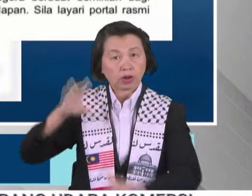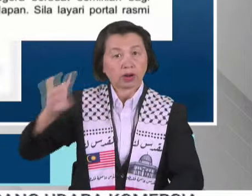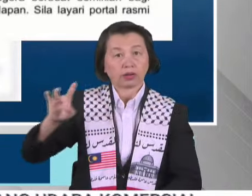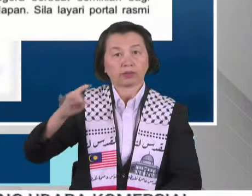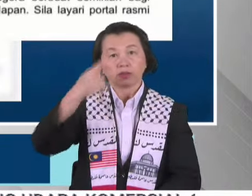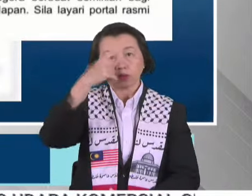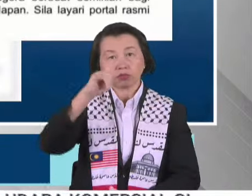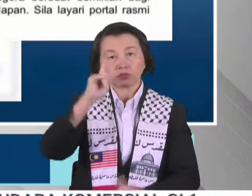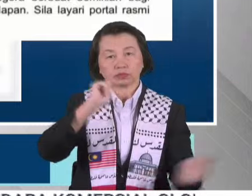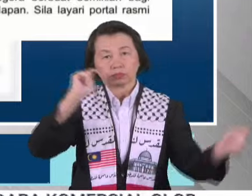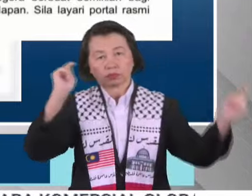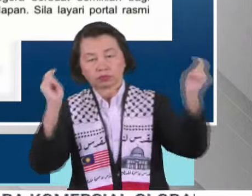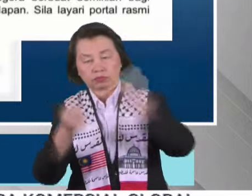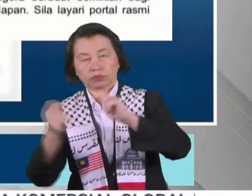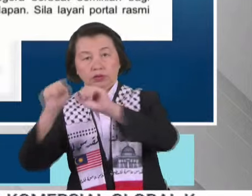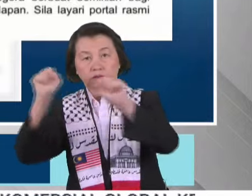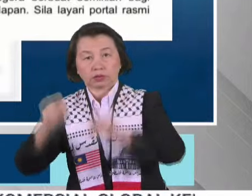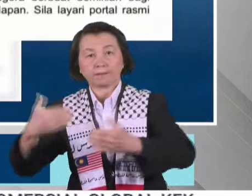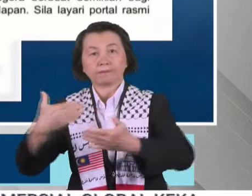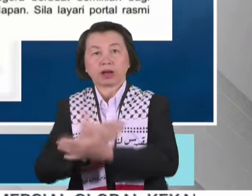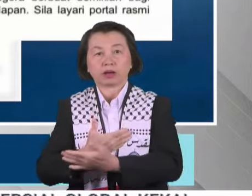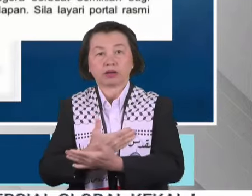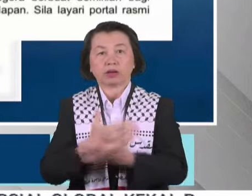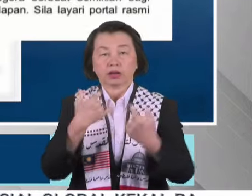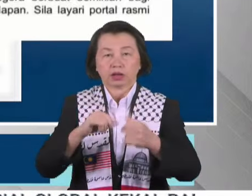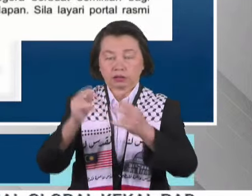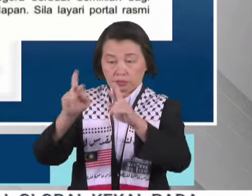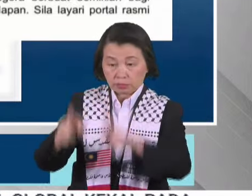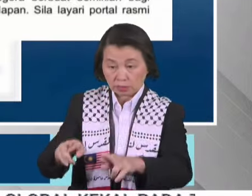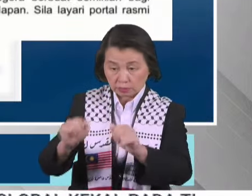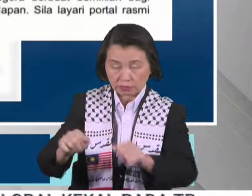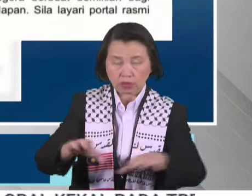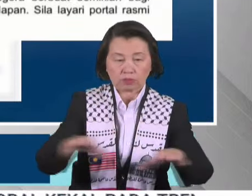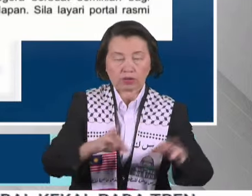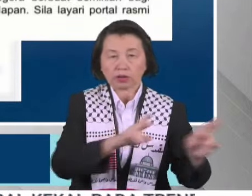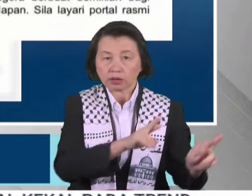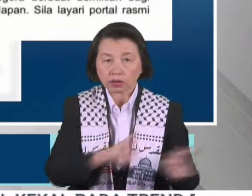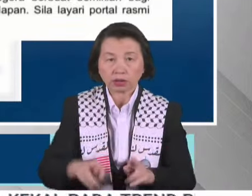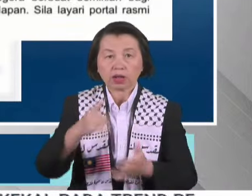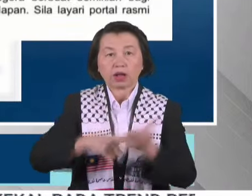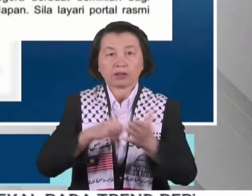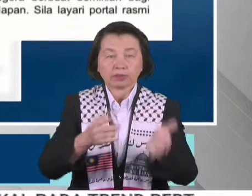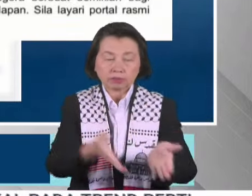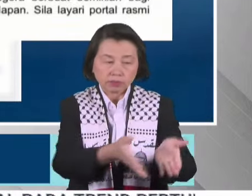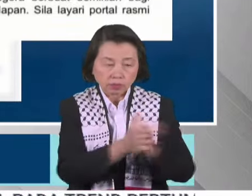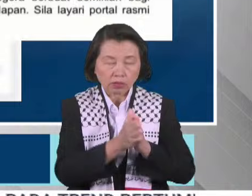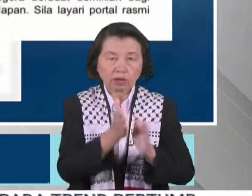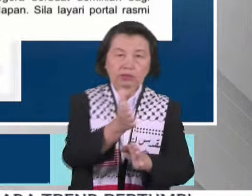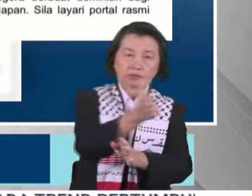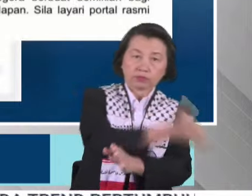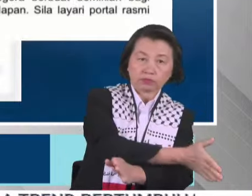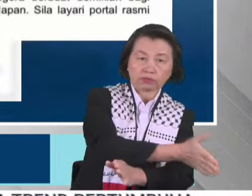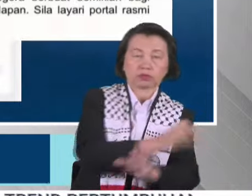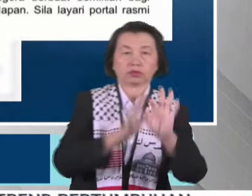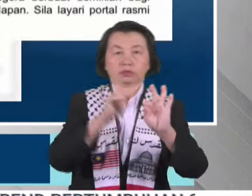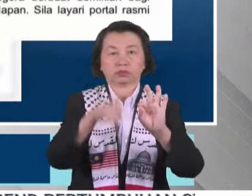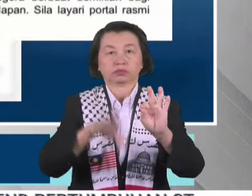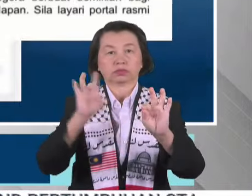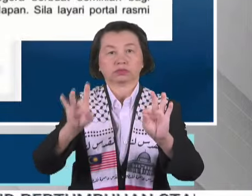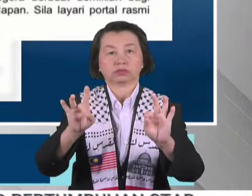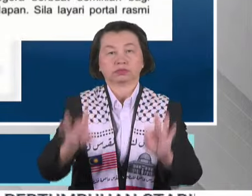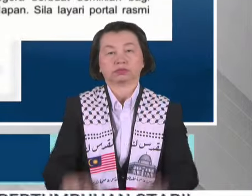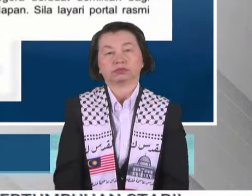bagi tujuan peralihan ke sistem baru. Justeru pelanggan perlu buat perancangan sebarang permohonan sebelum 9 Ogos.